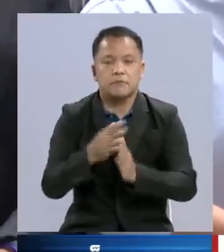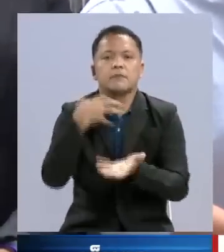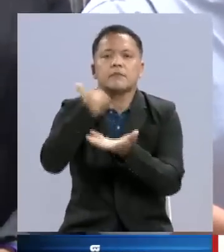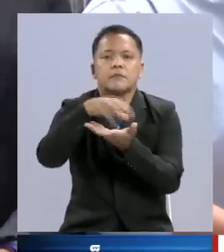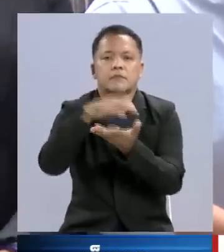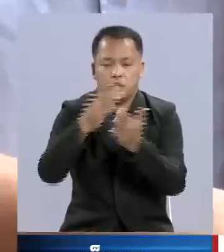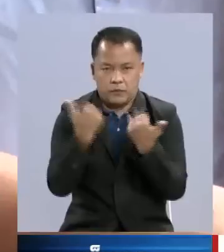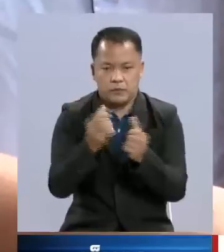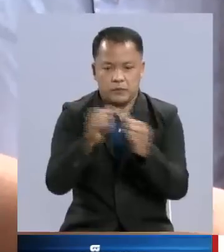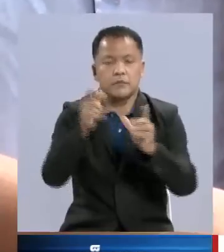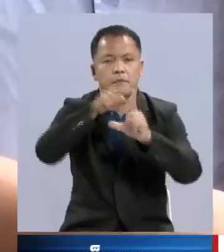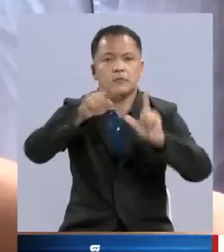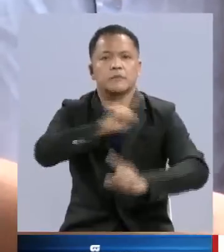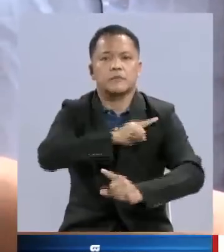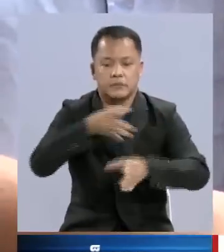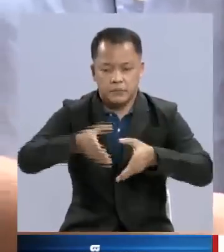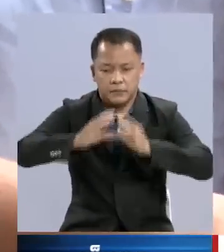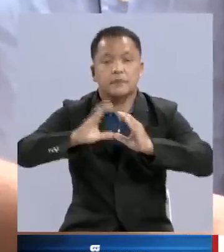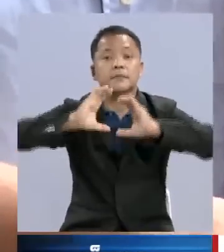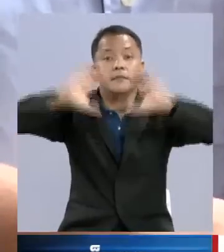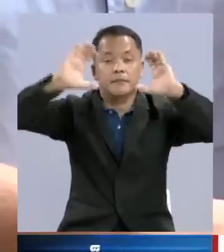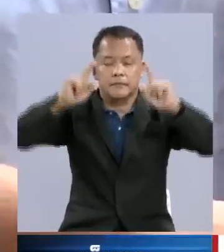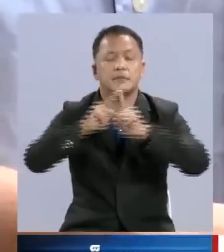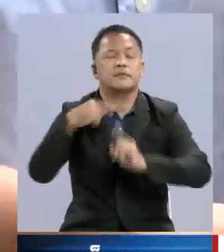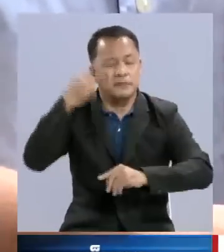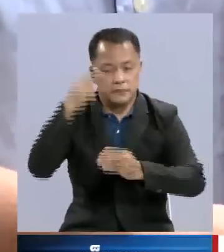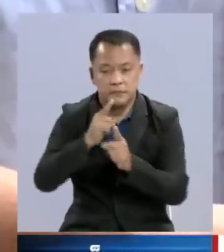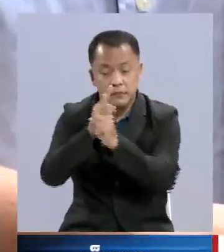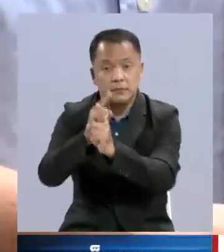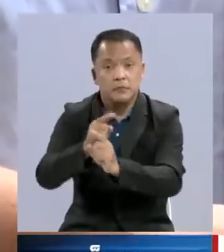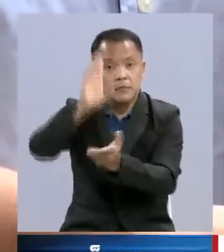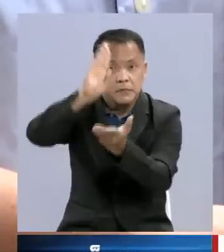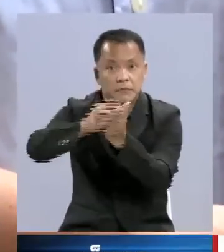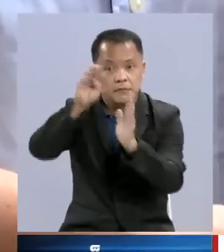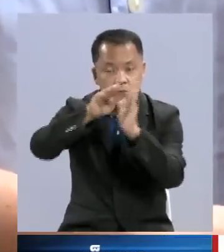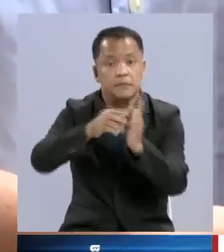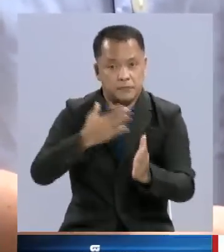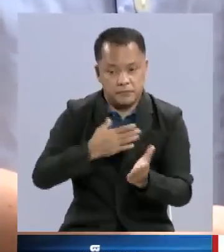ด้วยว่าวันนี้พรรคก้าวไกลเป็นแกนนำจัดตั้งรัฐบาลเราจึงมาติดตามว่าได้บรรจุนโยบาย